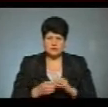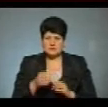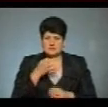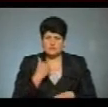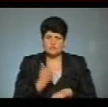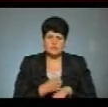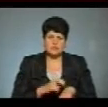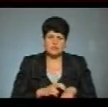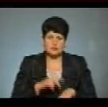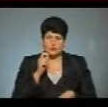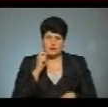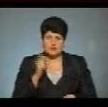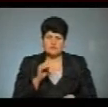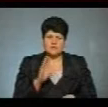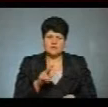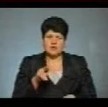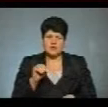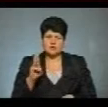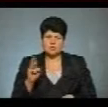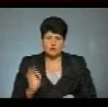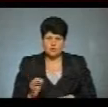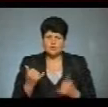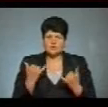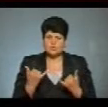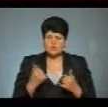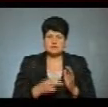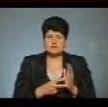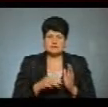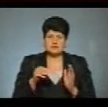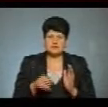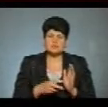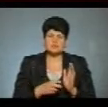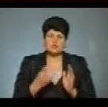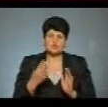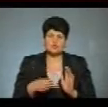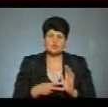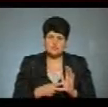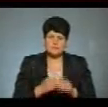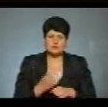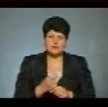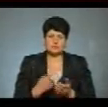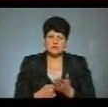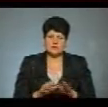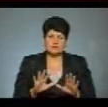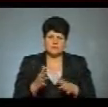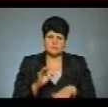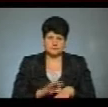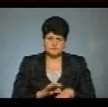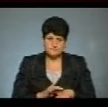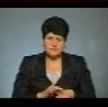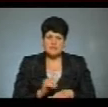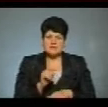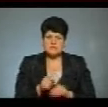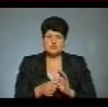головний санітарний лікар України Віктор Ляшко, на сьогодні в нас 7647 лабораторно підтверджених випадків COVID-19. З